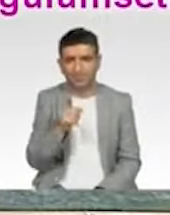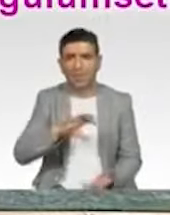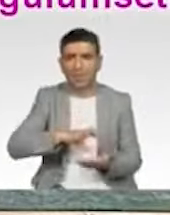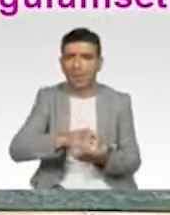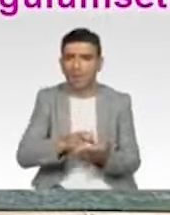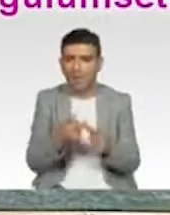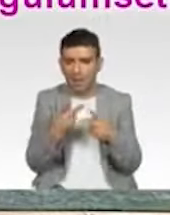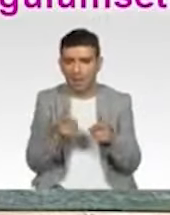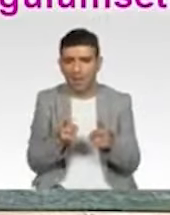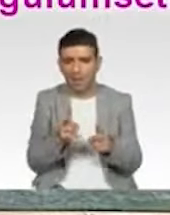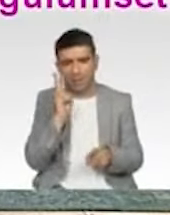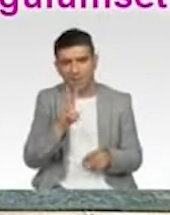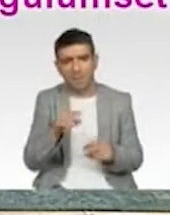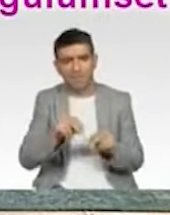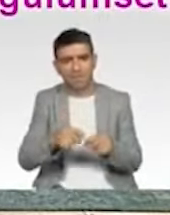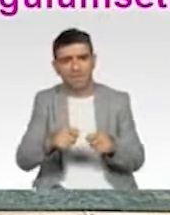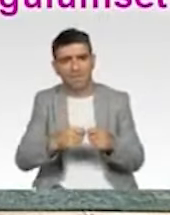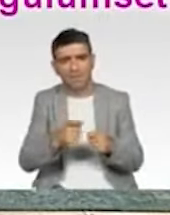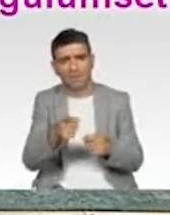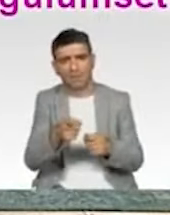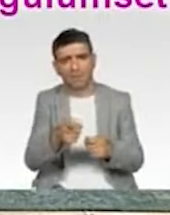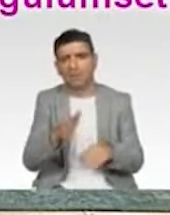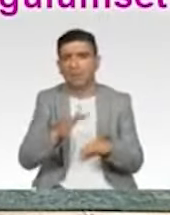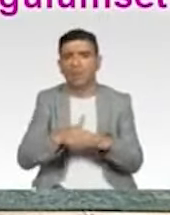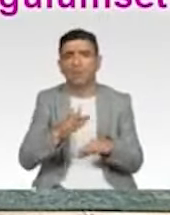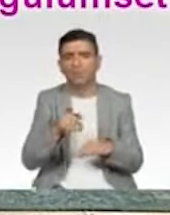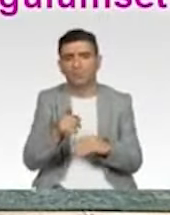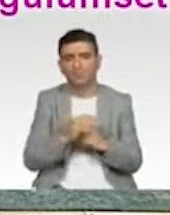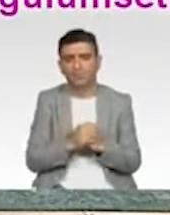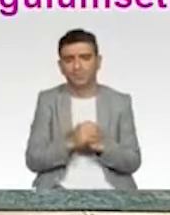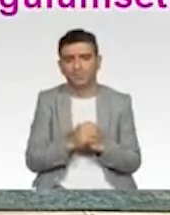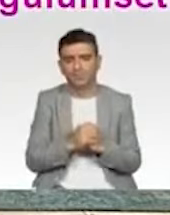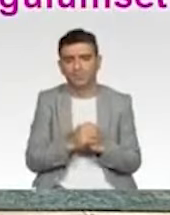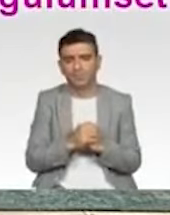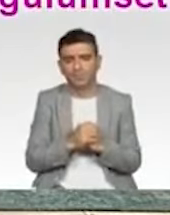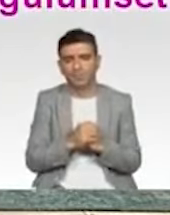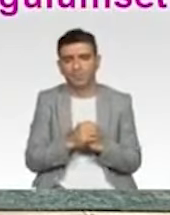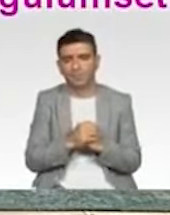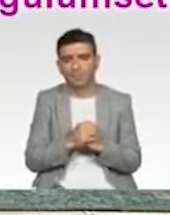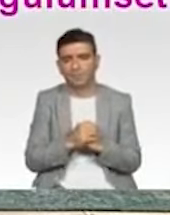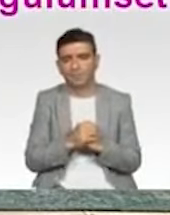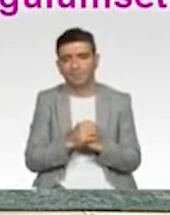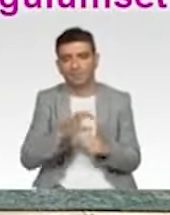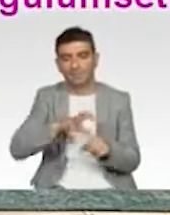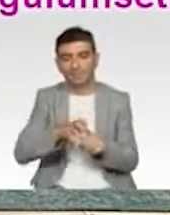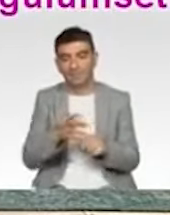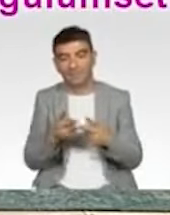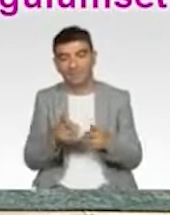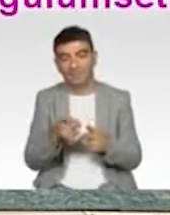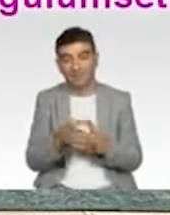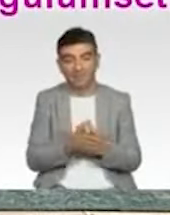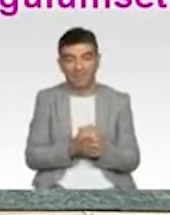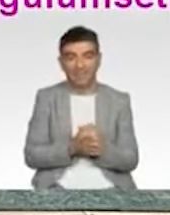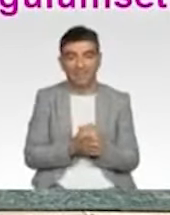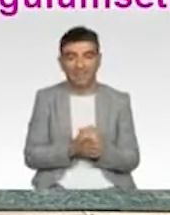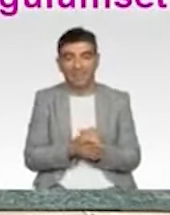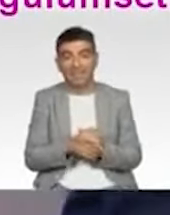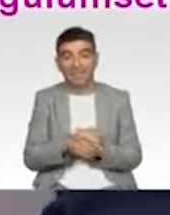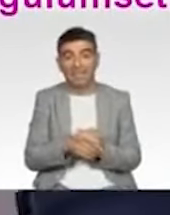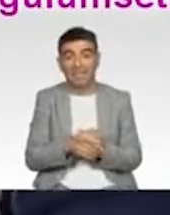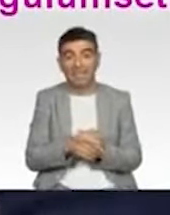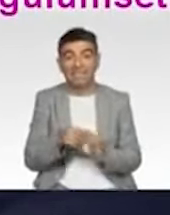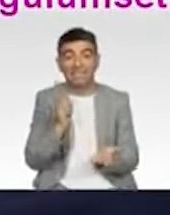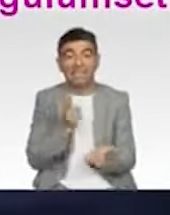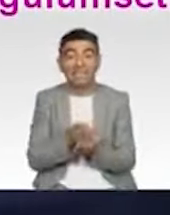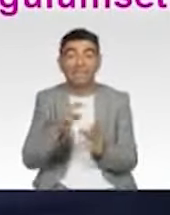Kapağını açtım. Aa, plastik. Plastik kullanmıyoruz bir kere. Bakın. Yani şeyi kullanırken, termos kullanırken